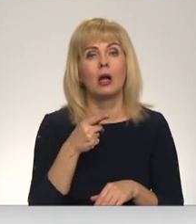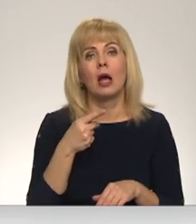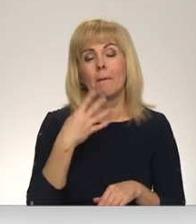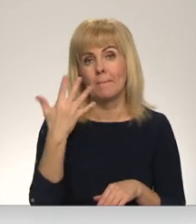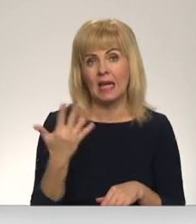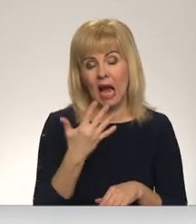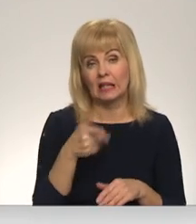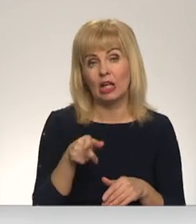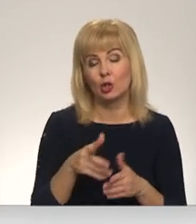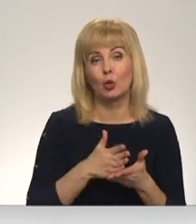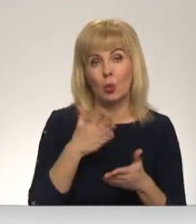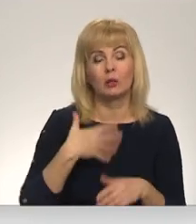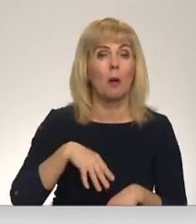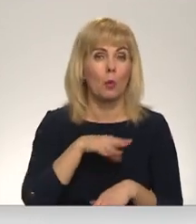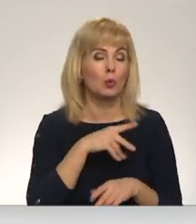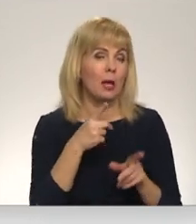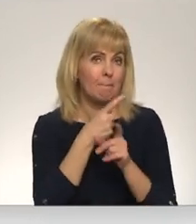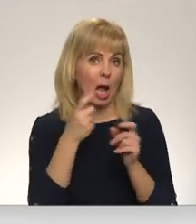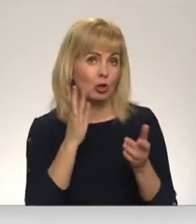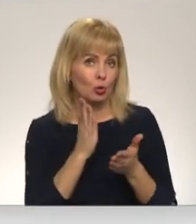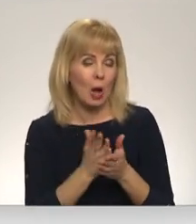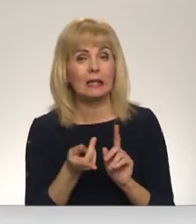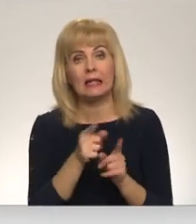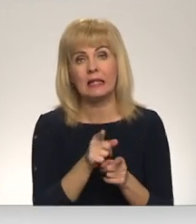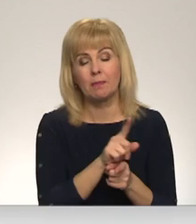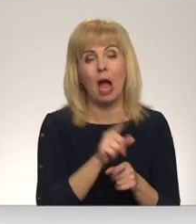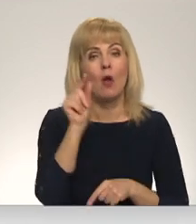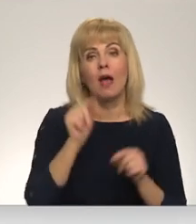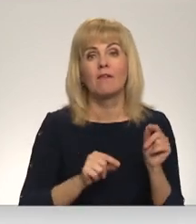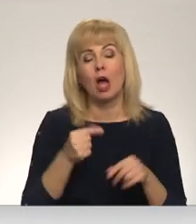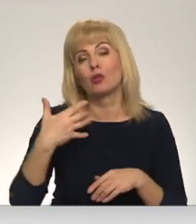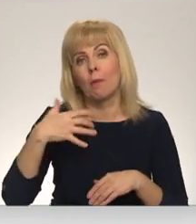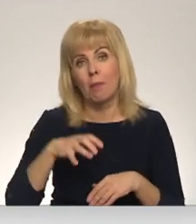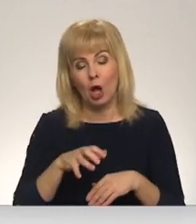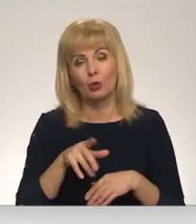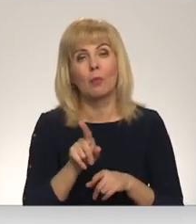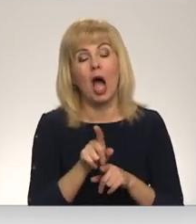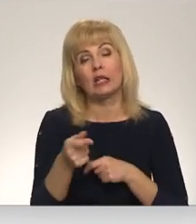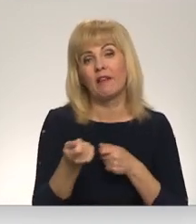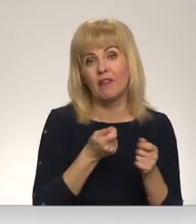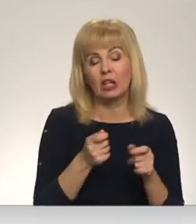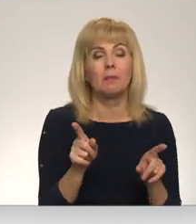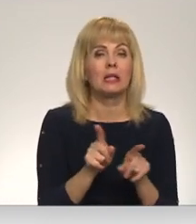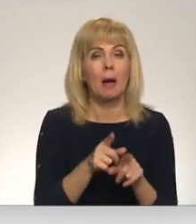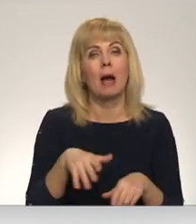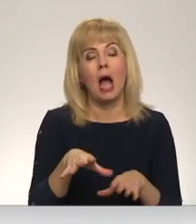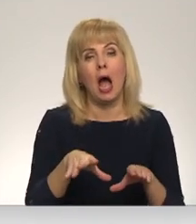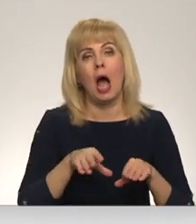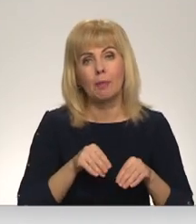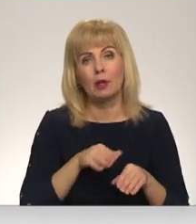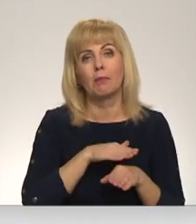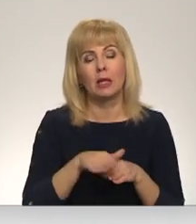kopš pagājušās piektdienas notikumiem un mūsu paziņojumi notikušas izmaiņas arī festivālu padomē un vadībā. Tāpat esam apņēmušies